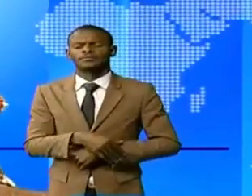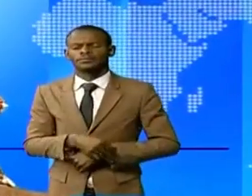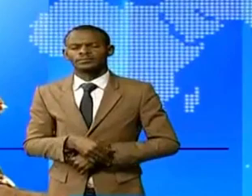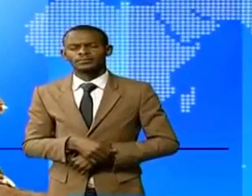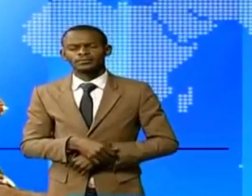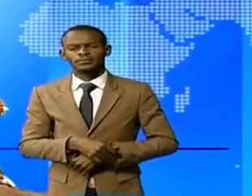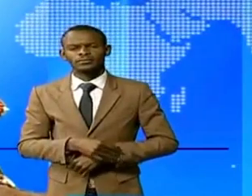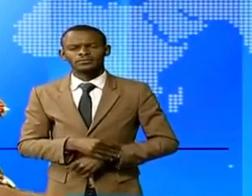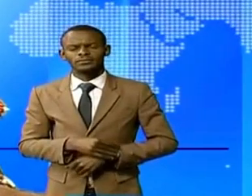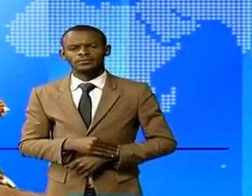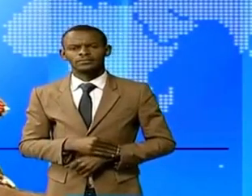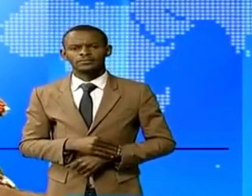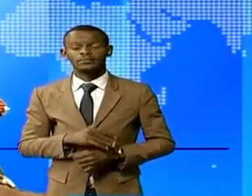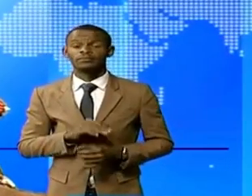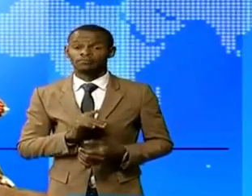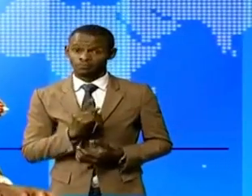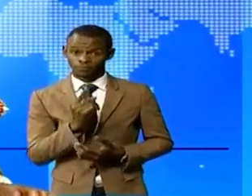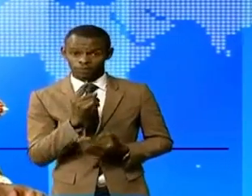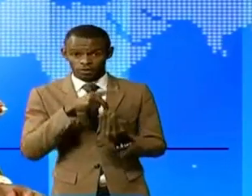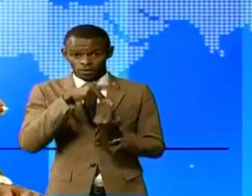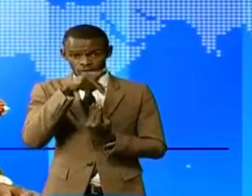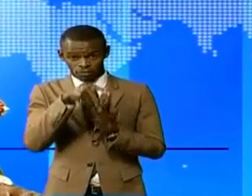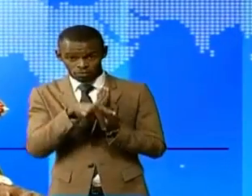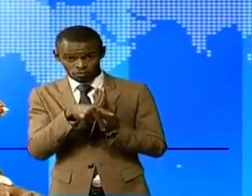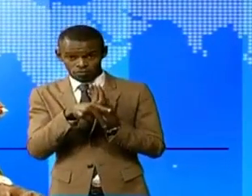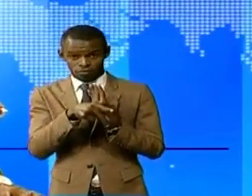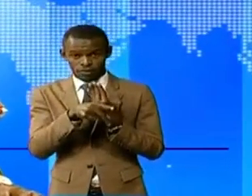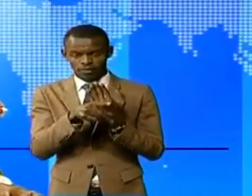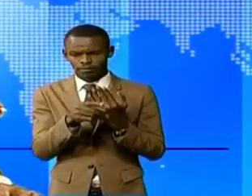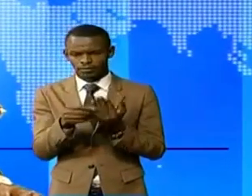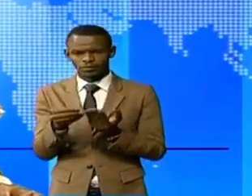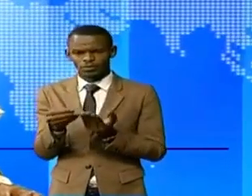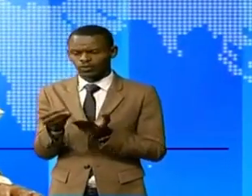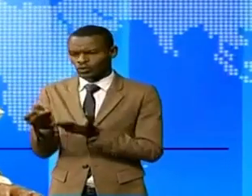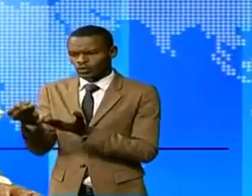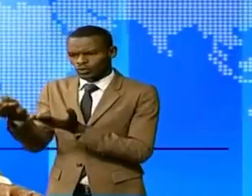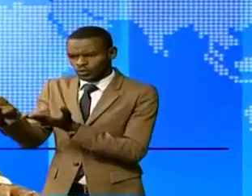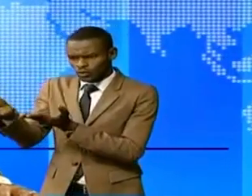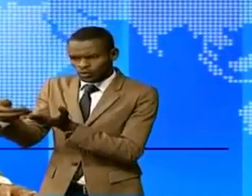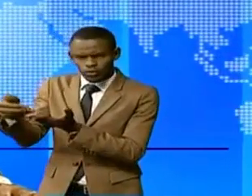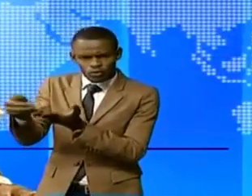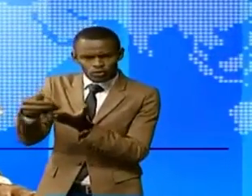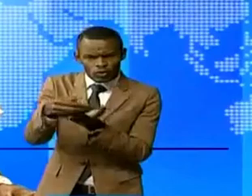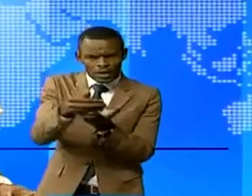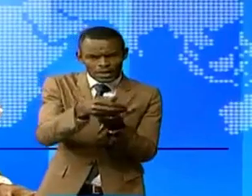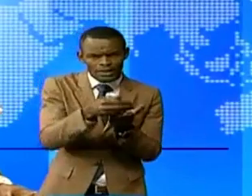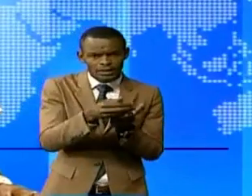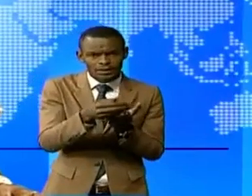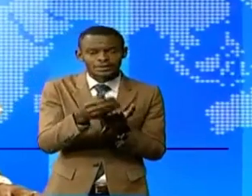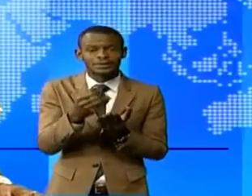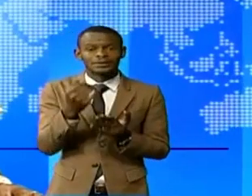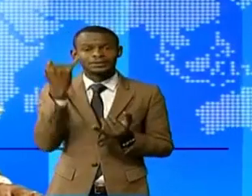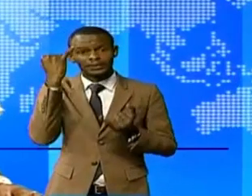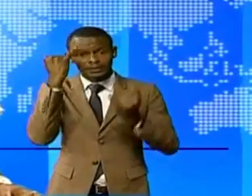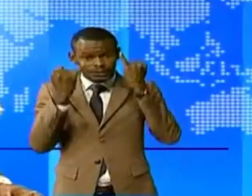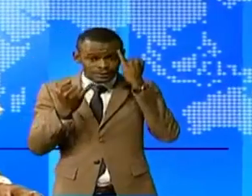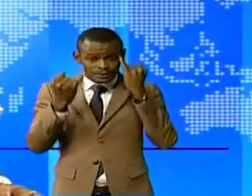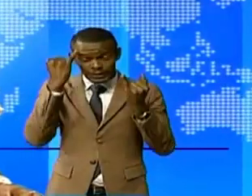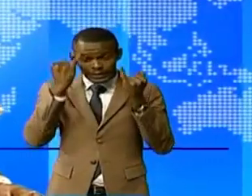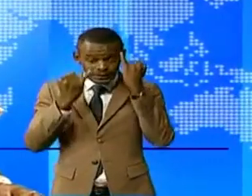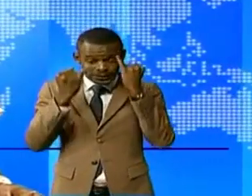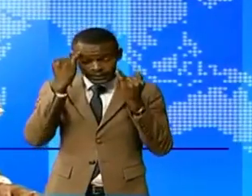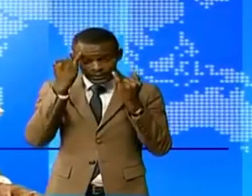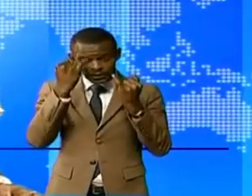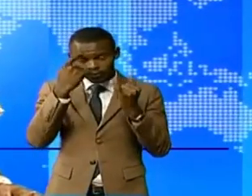Le programme de collecte de données de programme d'urgence de développement communautaire est un programme